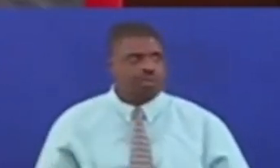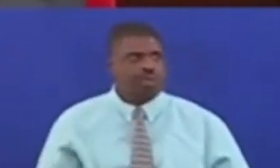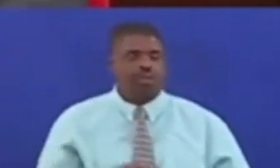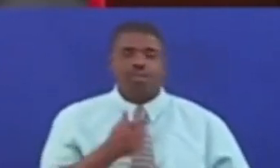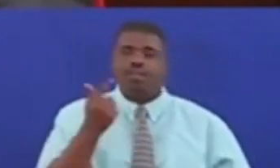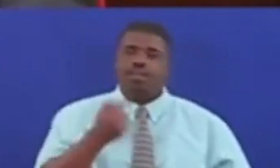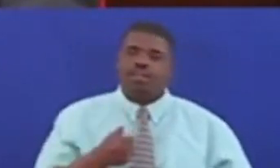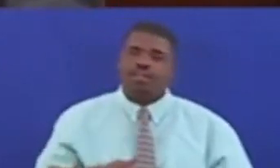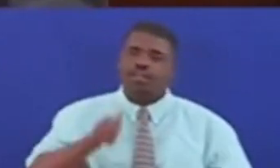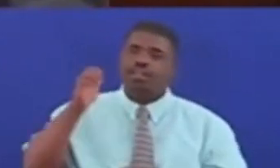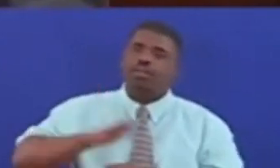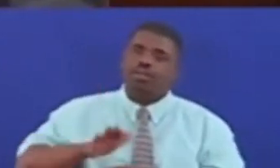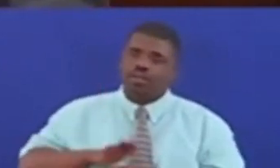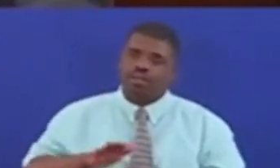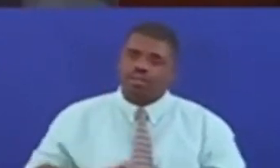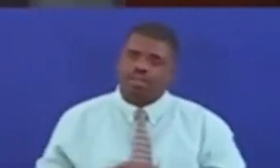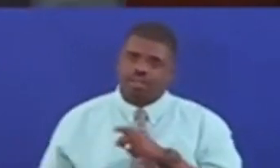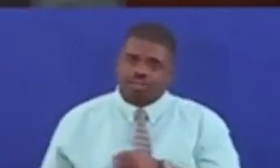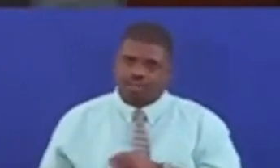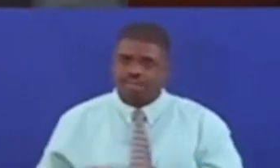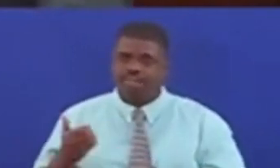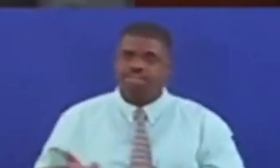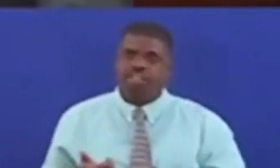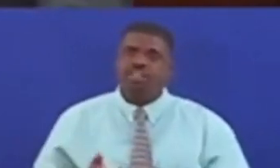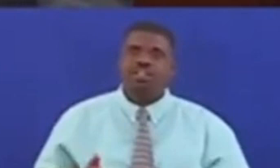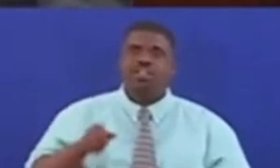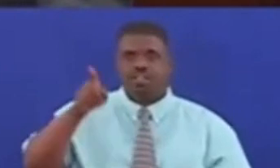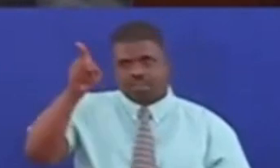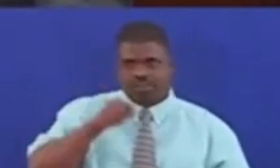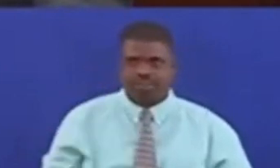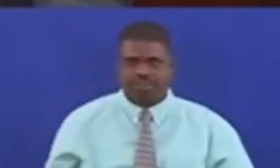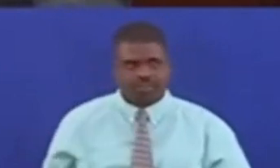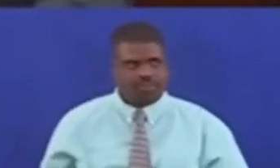Watanzania walio wengi wako vijijini.